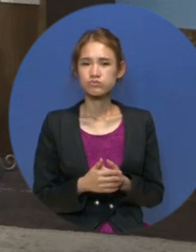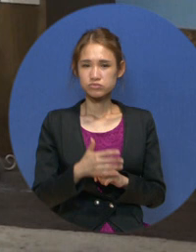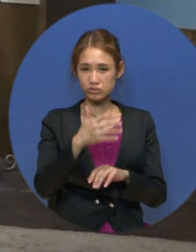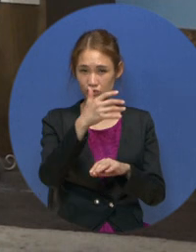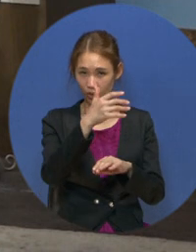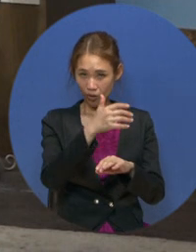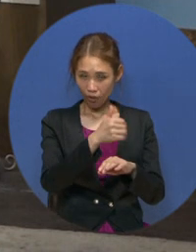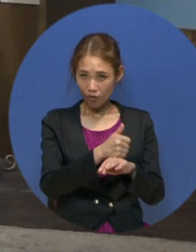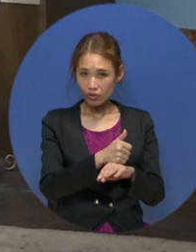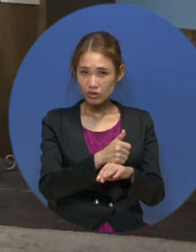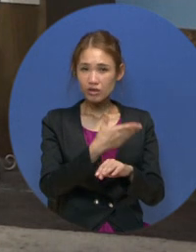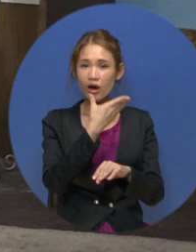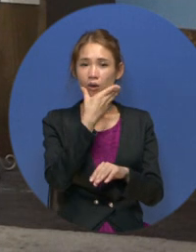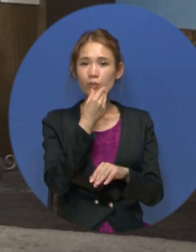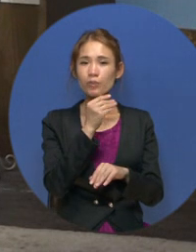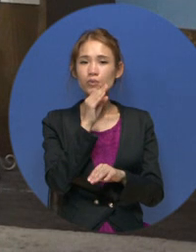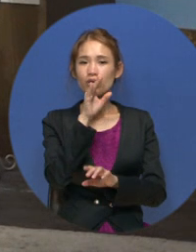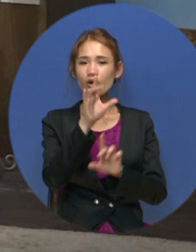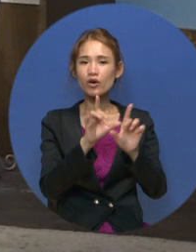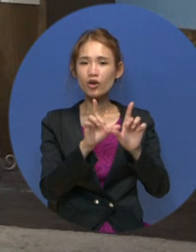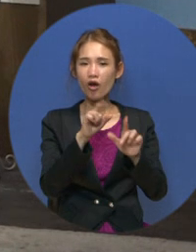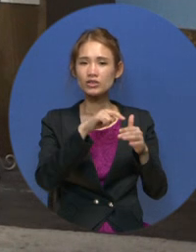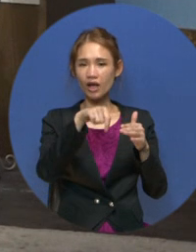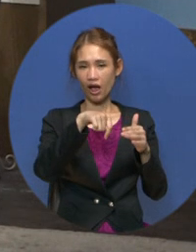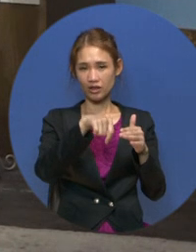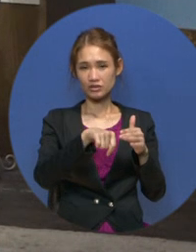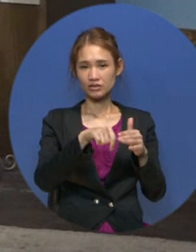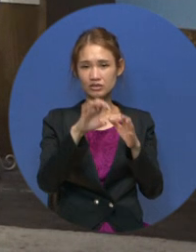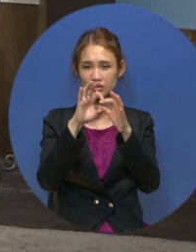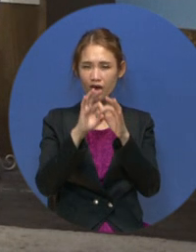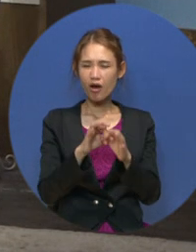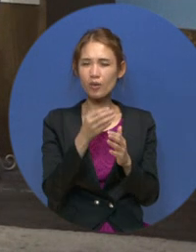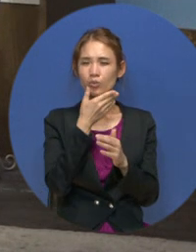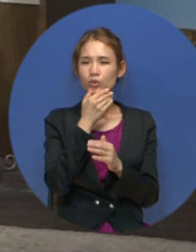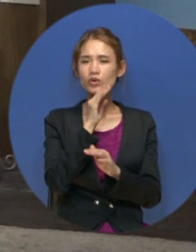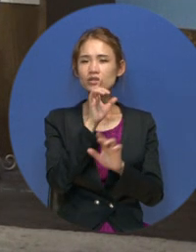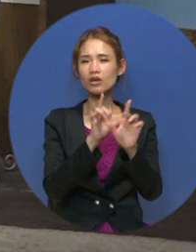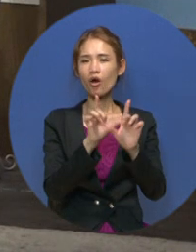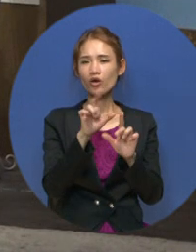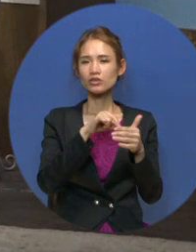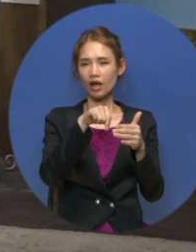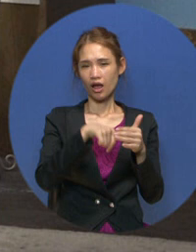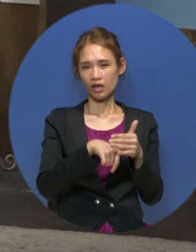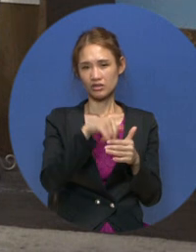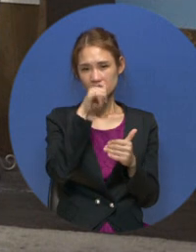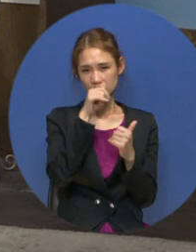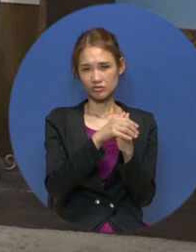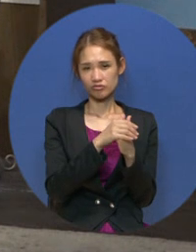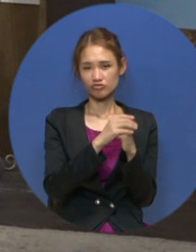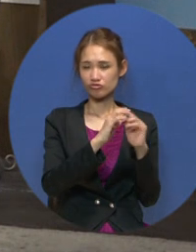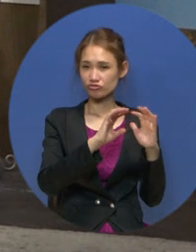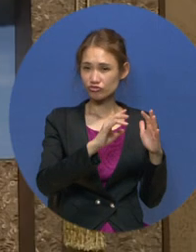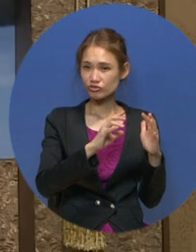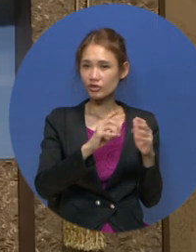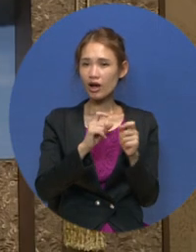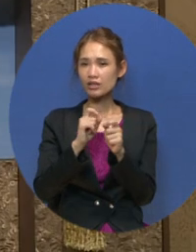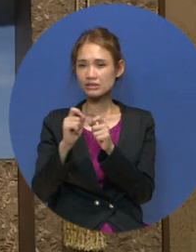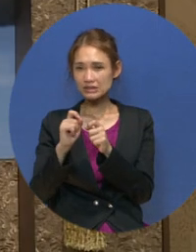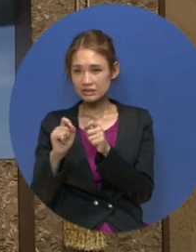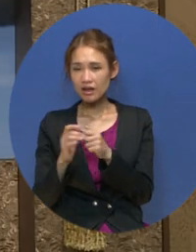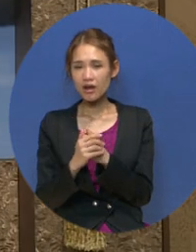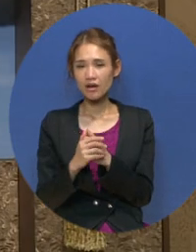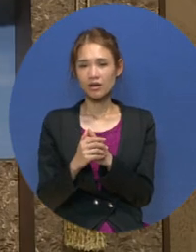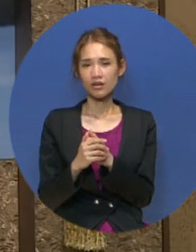결국은 복지 현장에서는 계속 복지 현장에 있었는데 네. 국가가